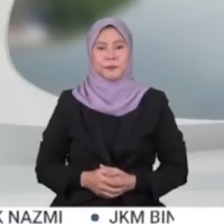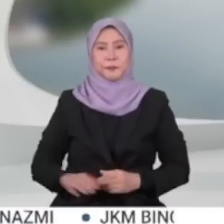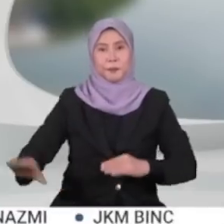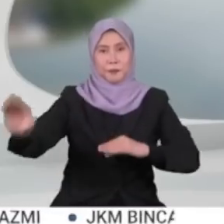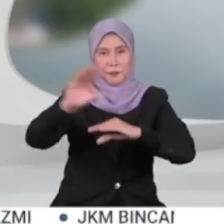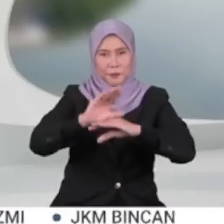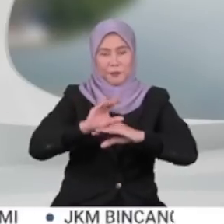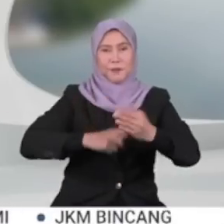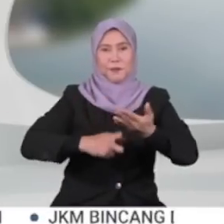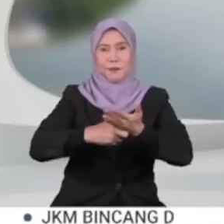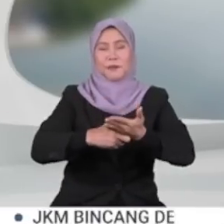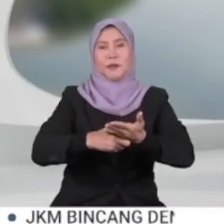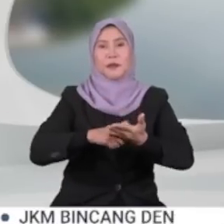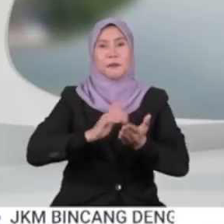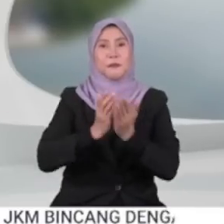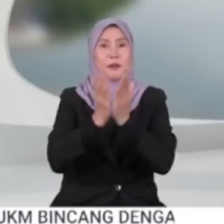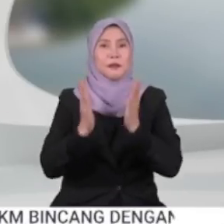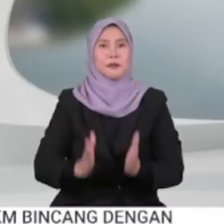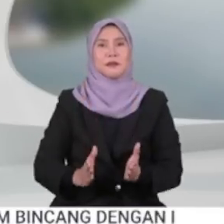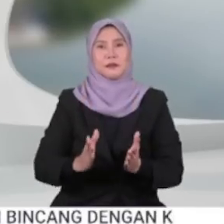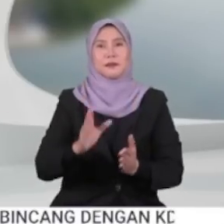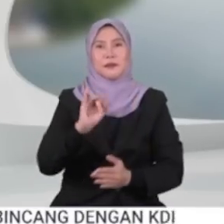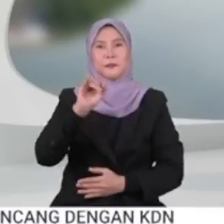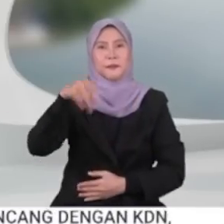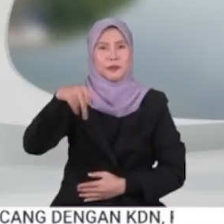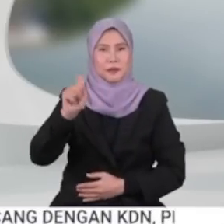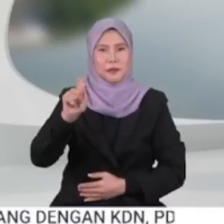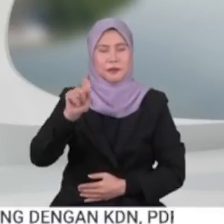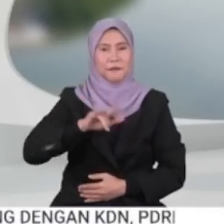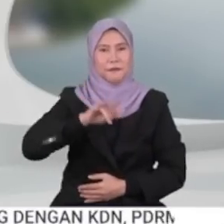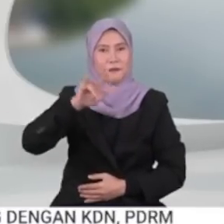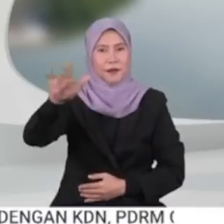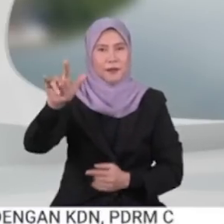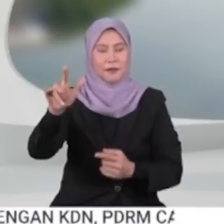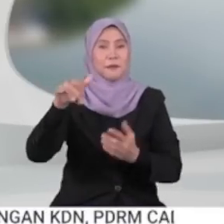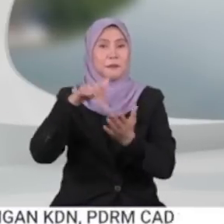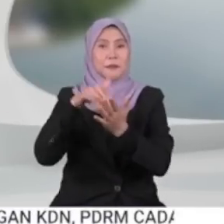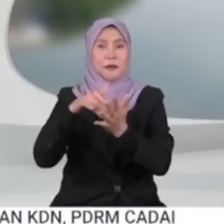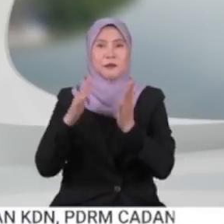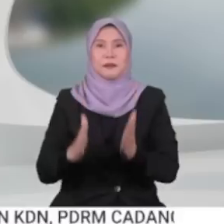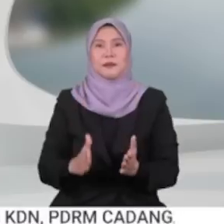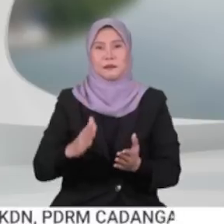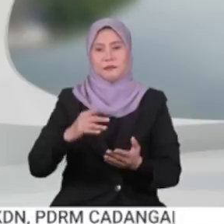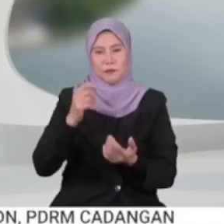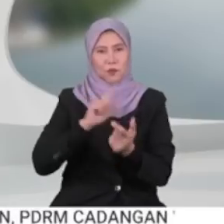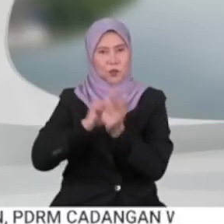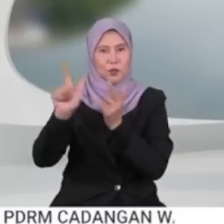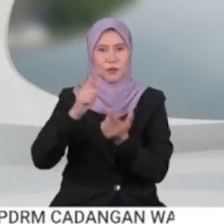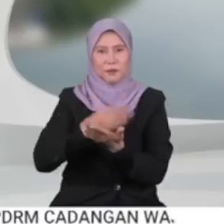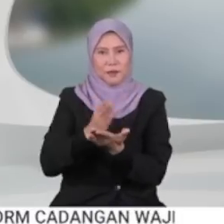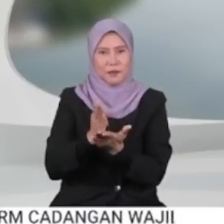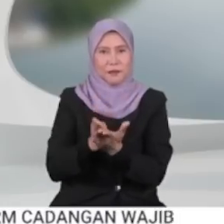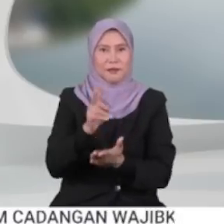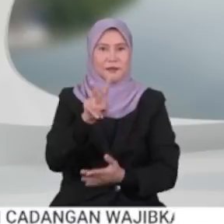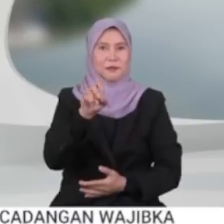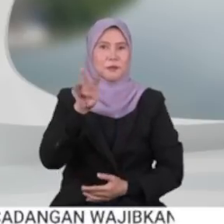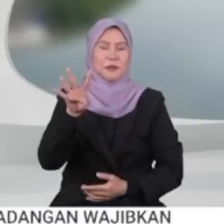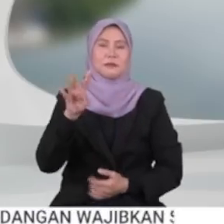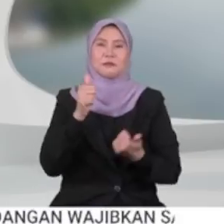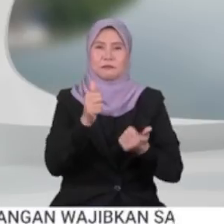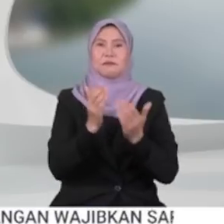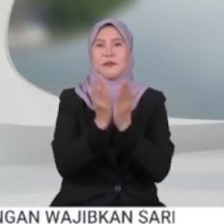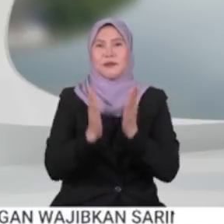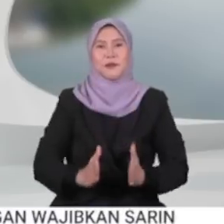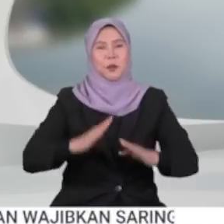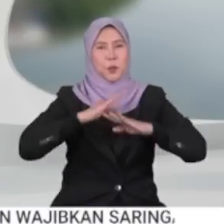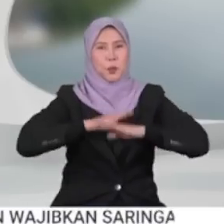Subsidi tiket penerbangan pelajar Institut Pengajian Tinggi IPT Fly Siswa yang diteruskan dalam belanjawan 2024 memberi kelegaan kepada